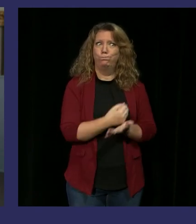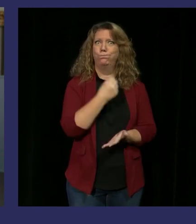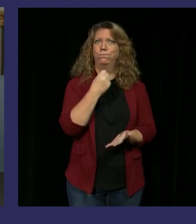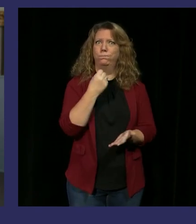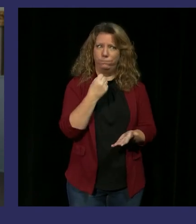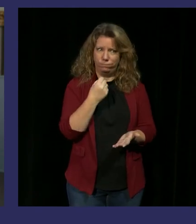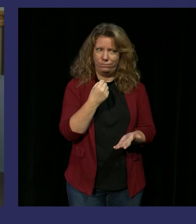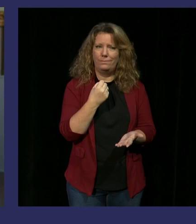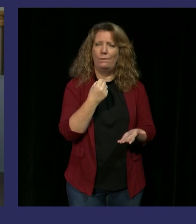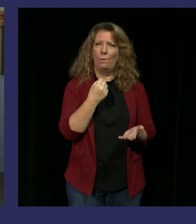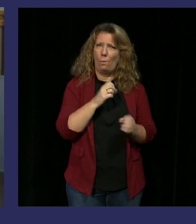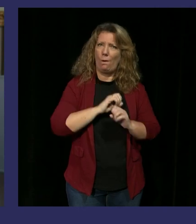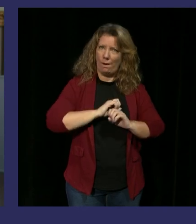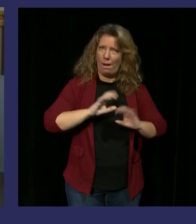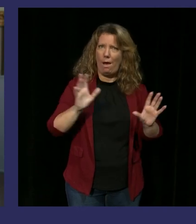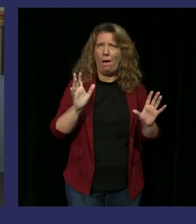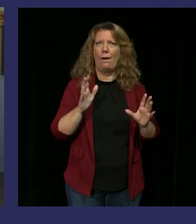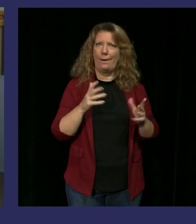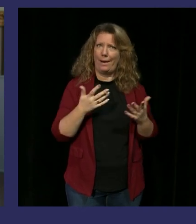å få til å,